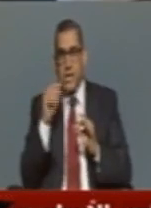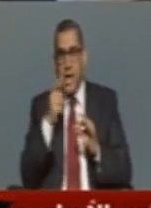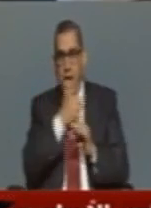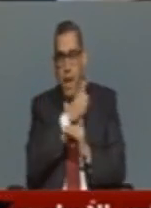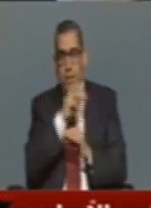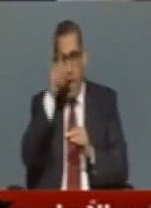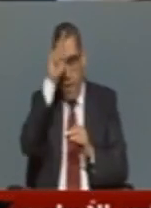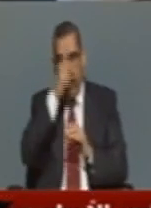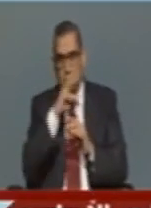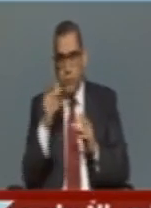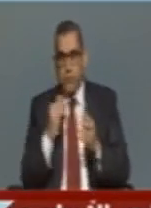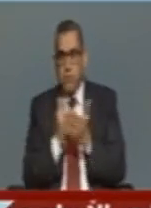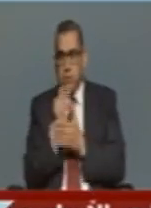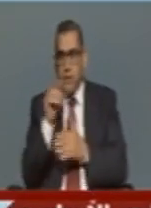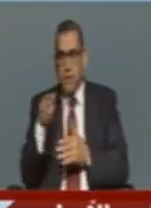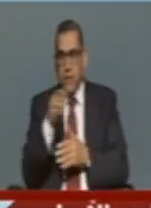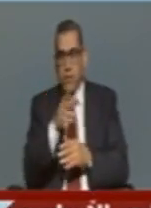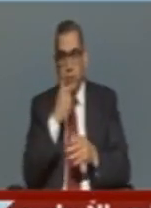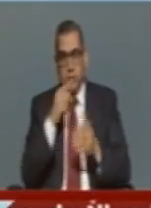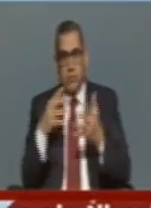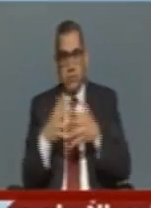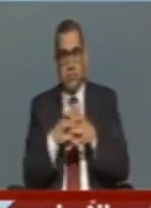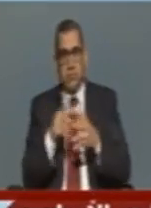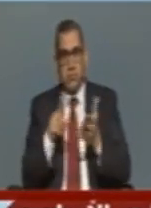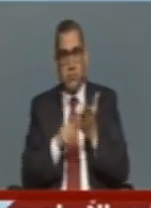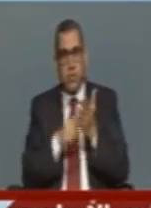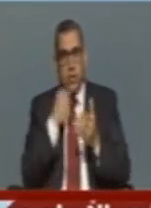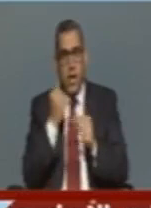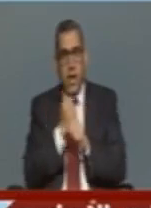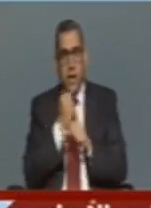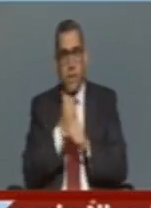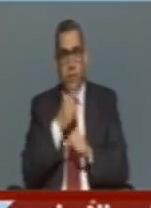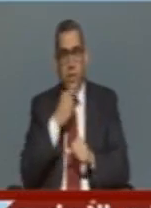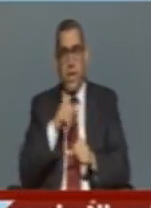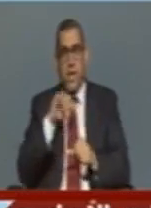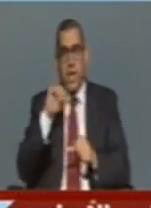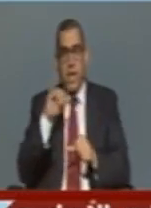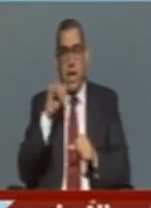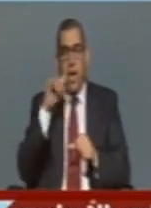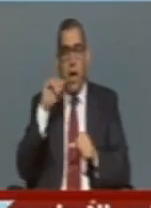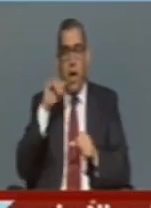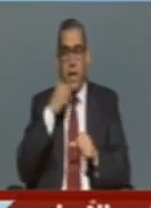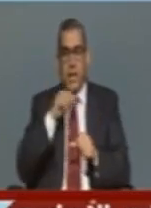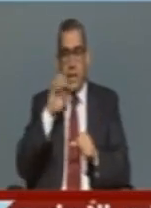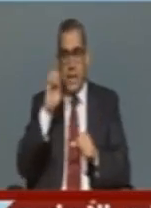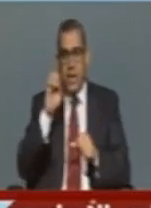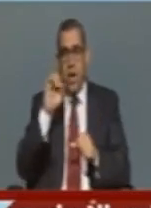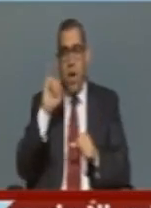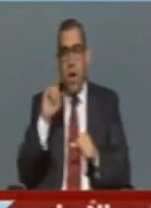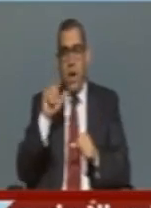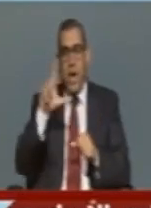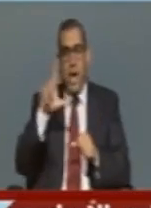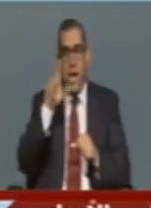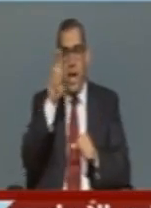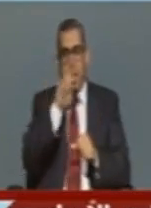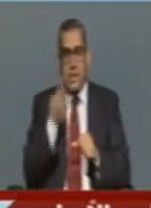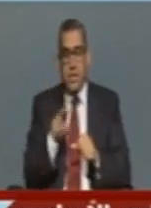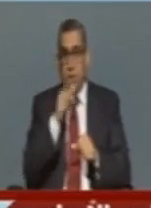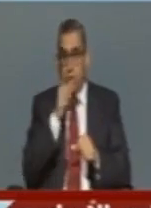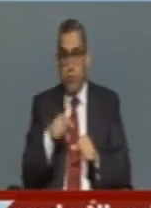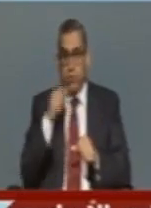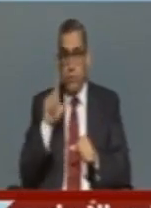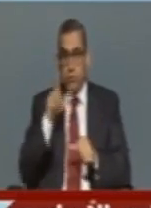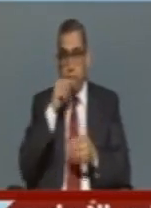ومدارس فيها بتراعي الموهوبين اللي بنقول عليها EILS، ودي واحدة هنقول عليها كده فخامة الرئيس